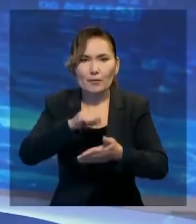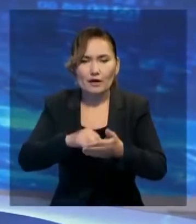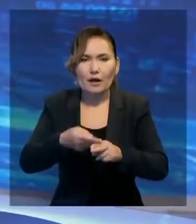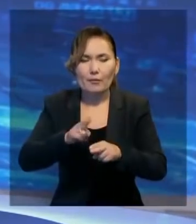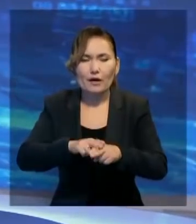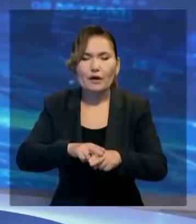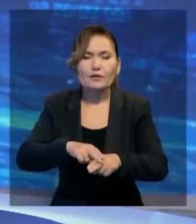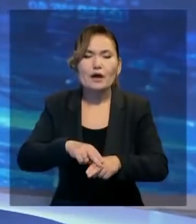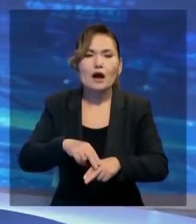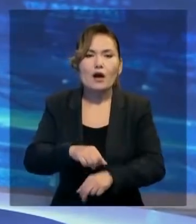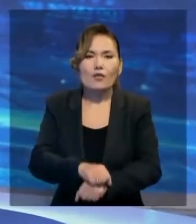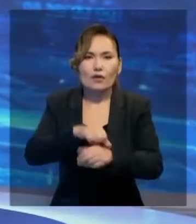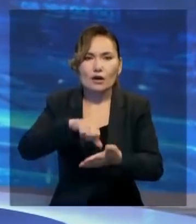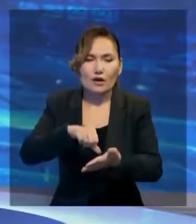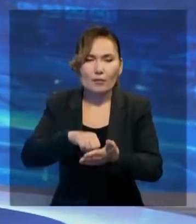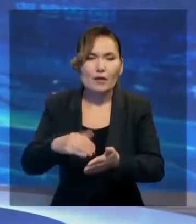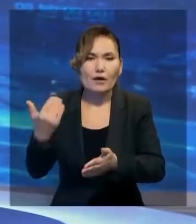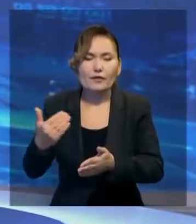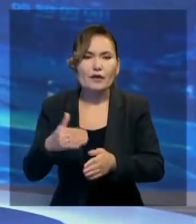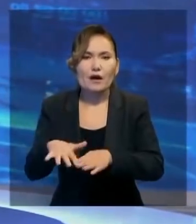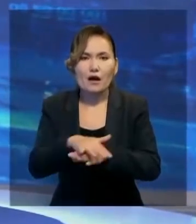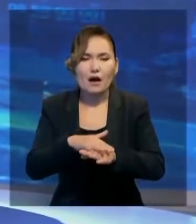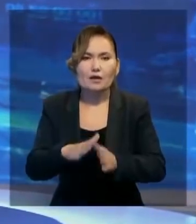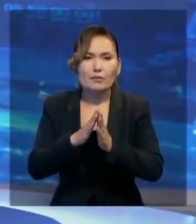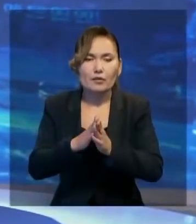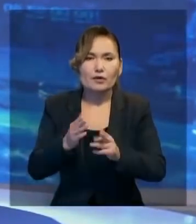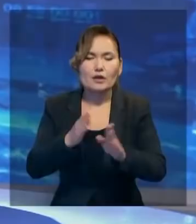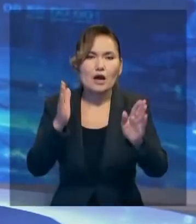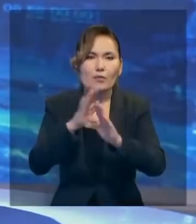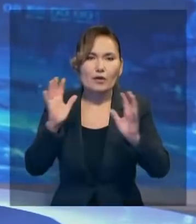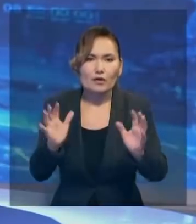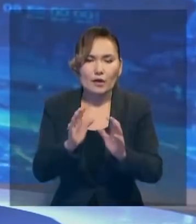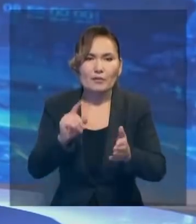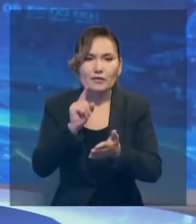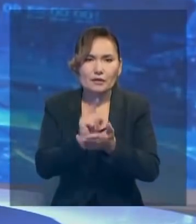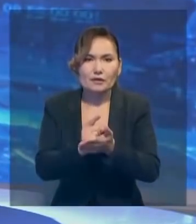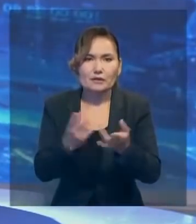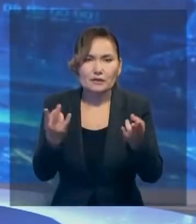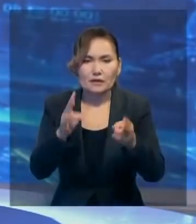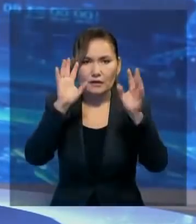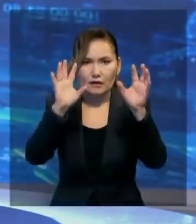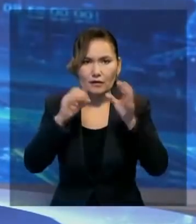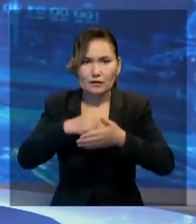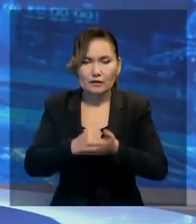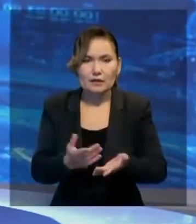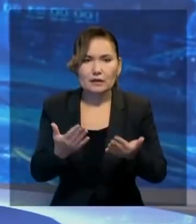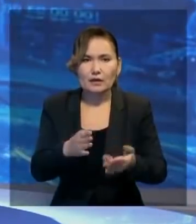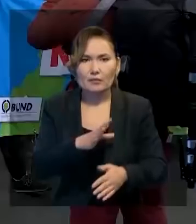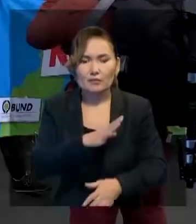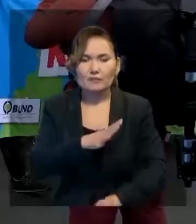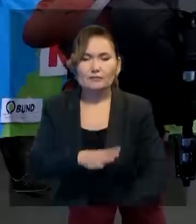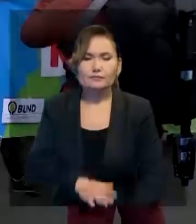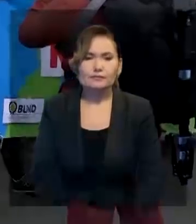шыққандар саясаткерлерге қоршаған ортаны қорғау үшін тиісті шараларды қабылдау жөнінде талап қойды.